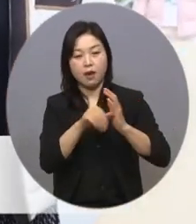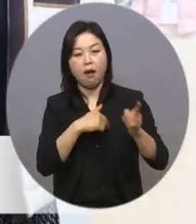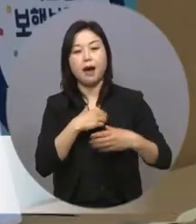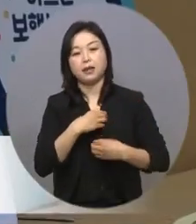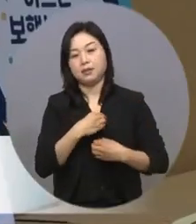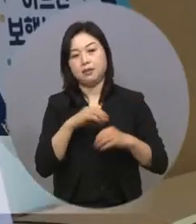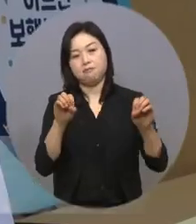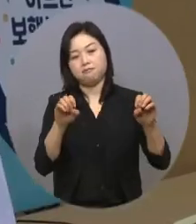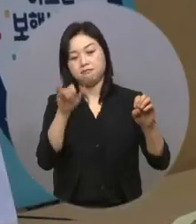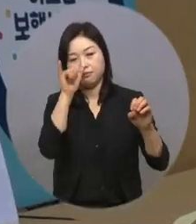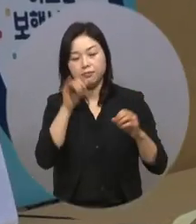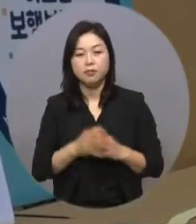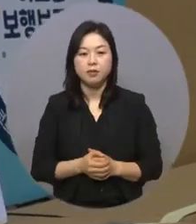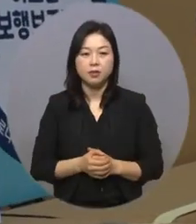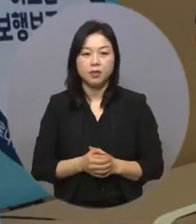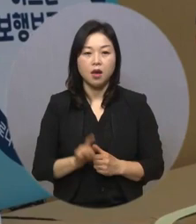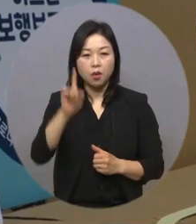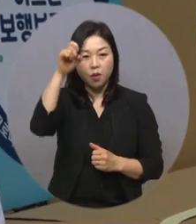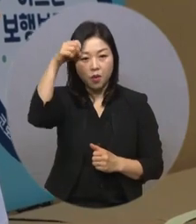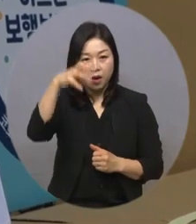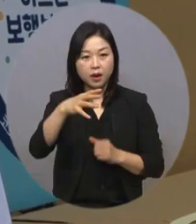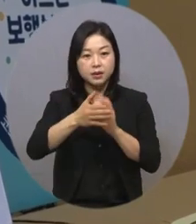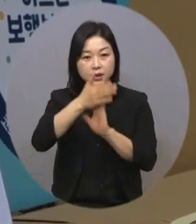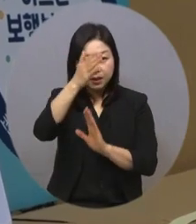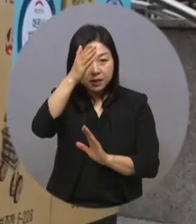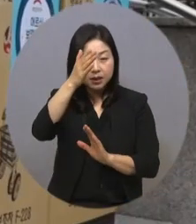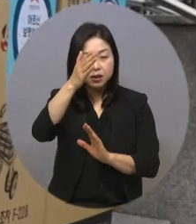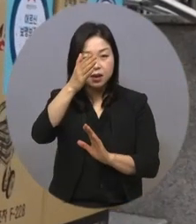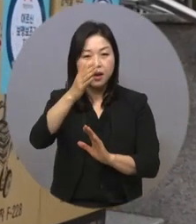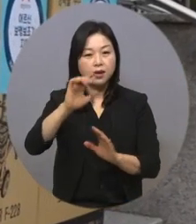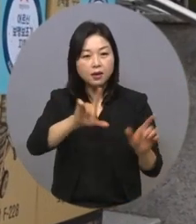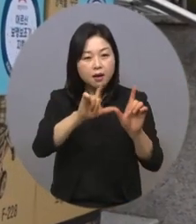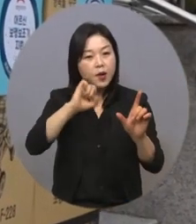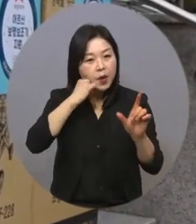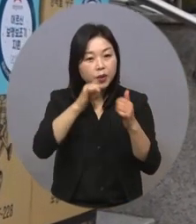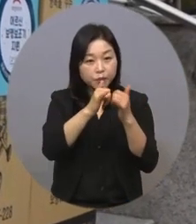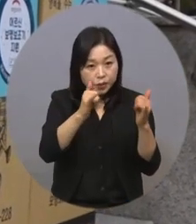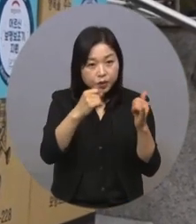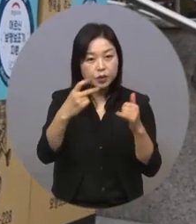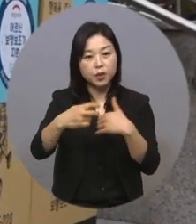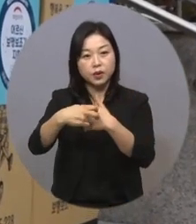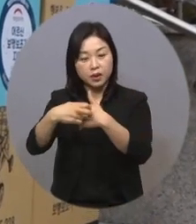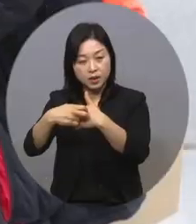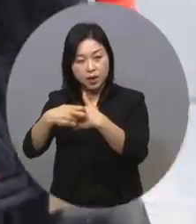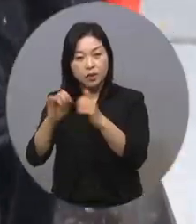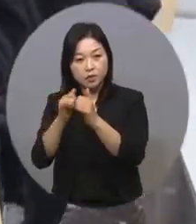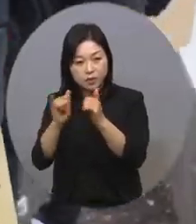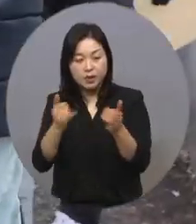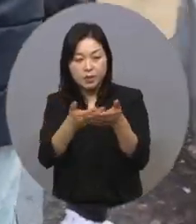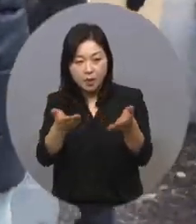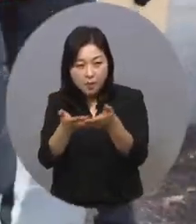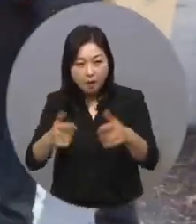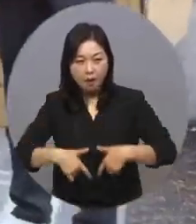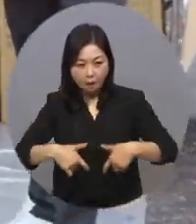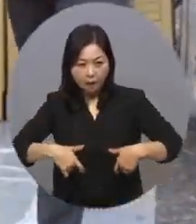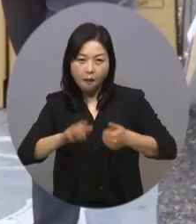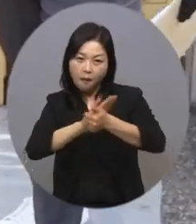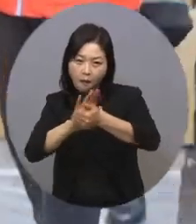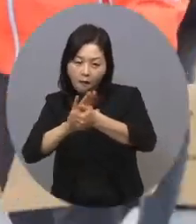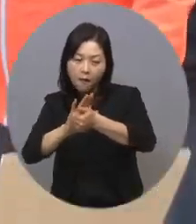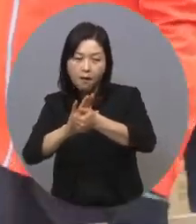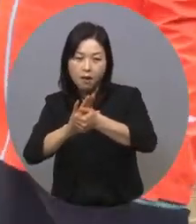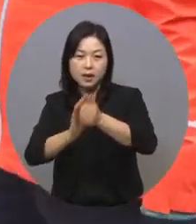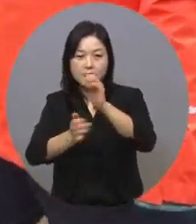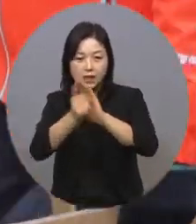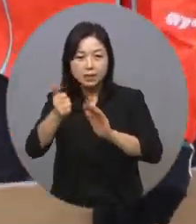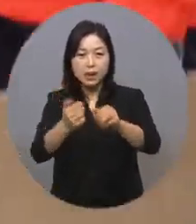같은. 고양시 취약계층은 물론 의료진에 대한 나눔과 배려를 꾸준히 실천해온